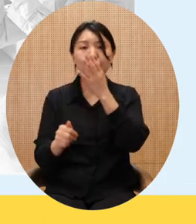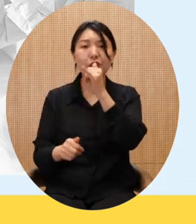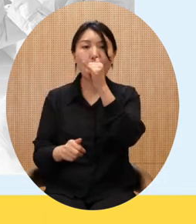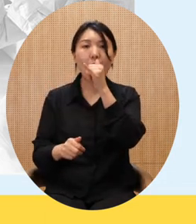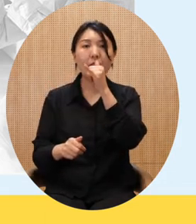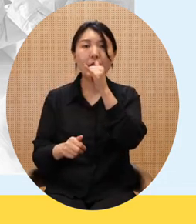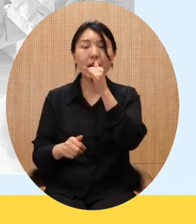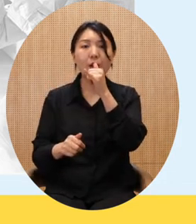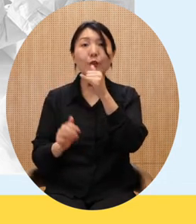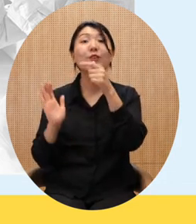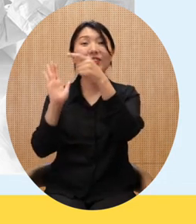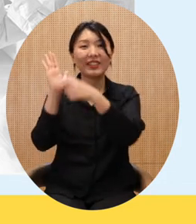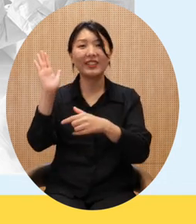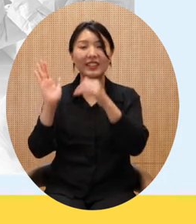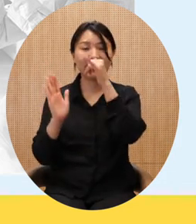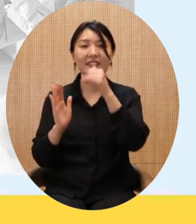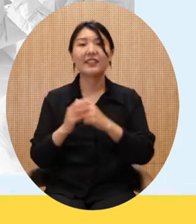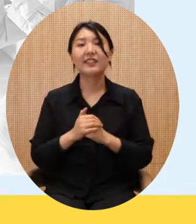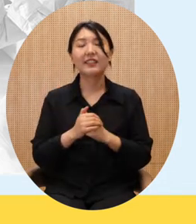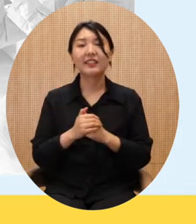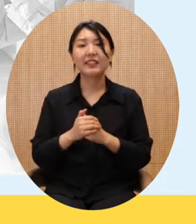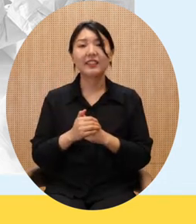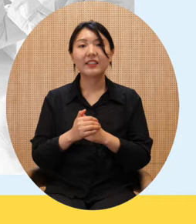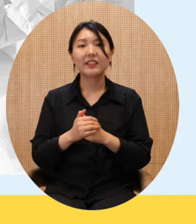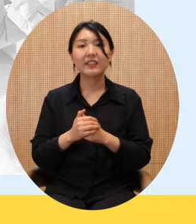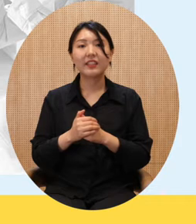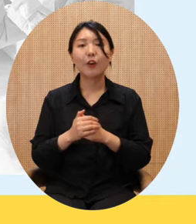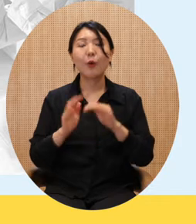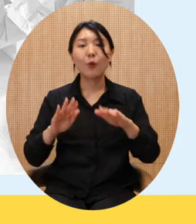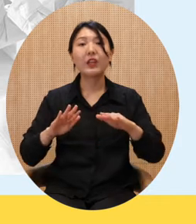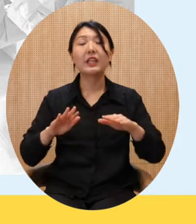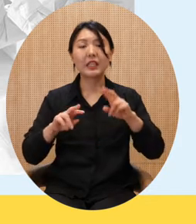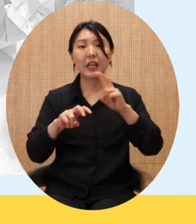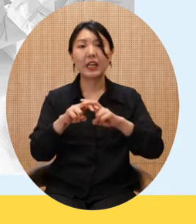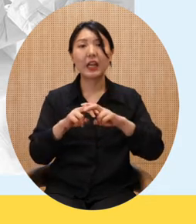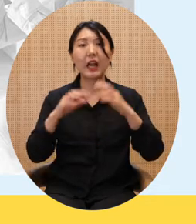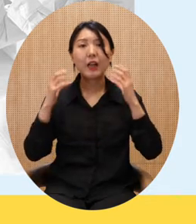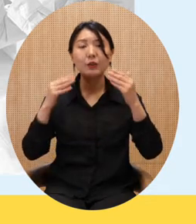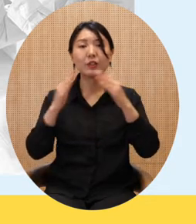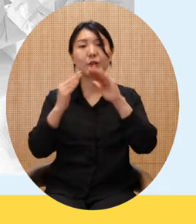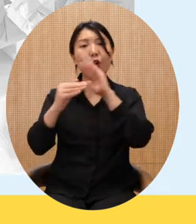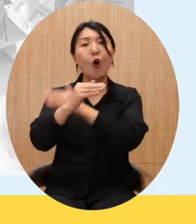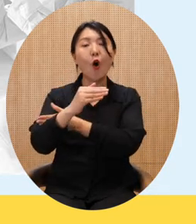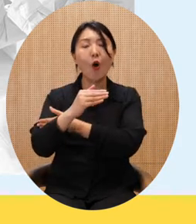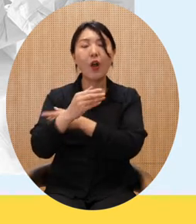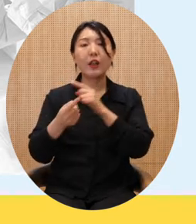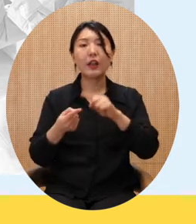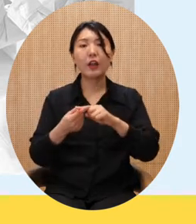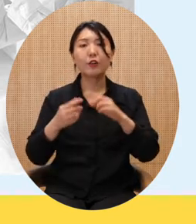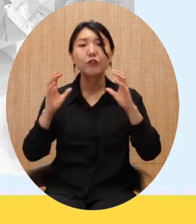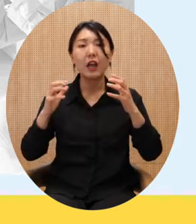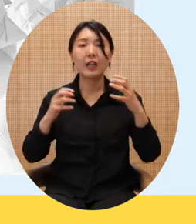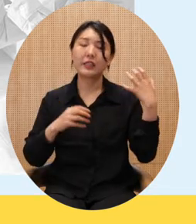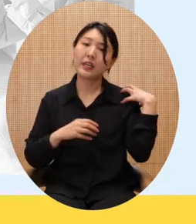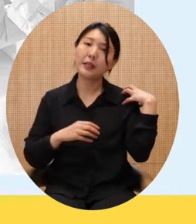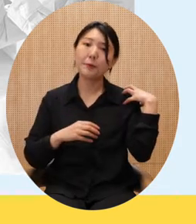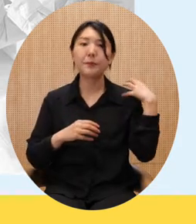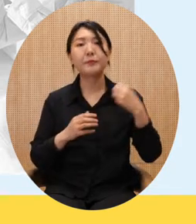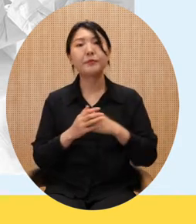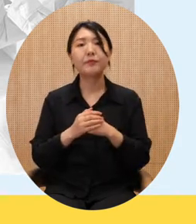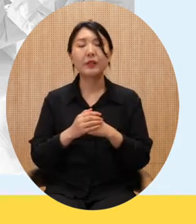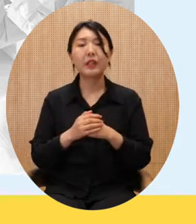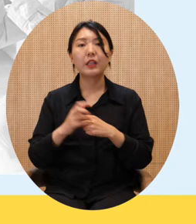한다라고 명시하고 있습니다. 오늘 이 자리가 아동 주거권에 대한 국가의 책무, 지자체의 책무를 조금